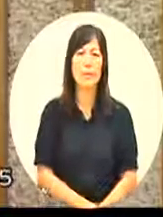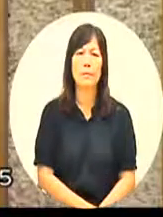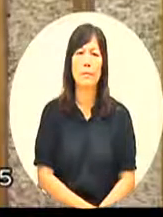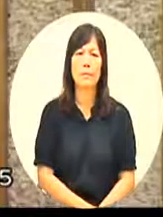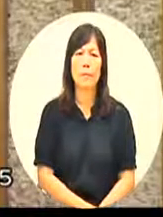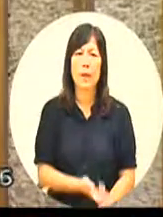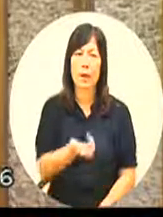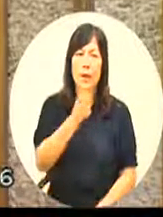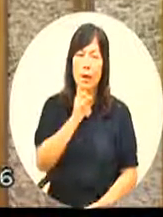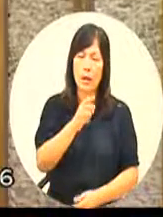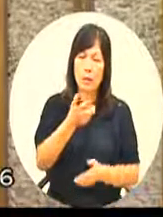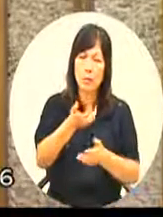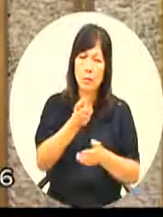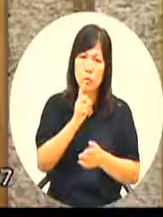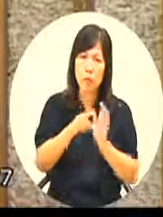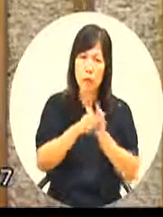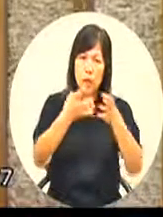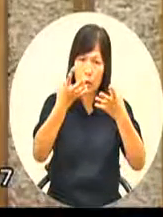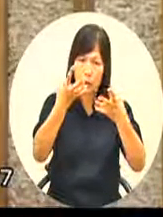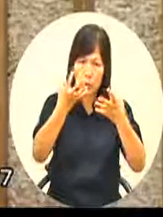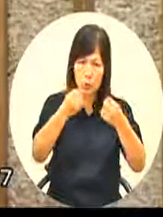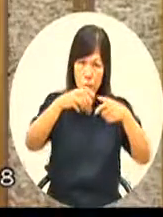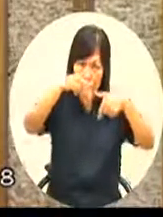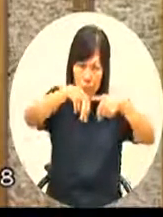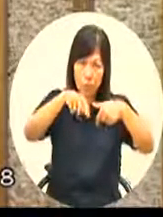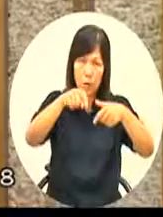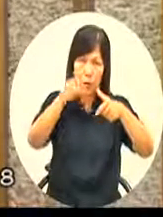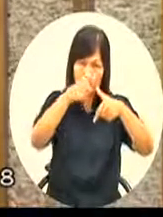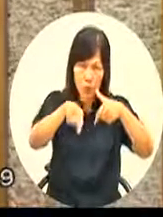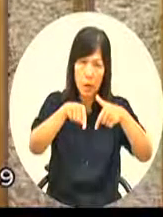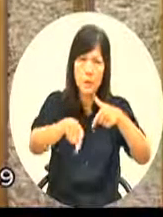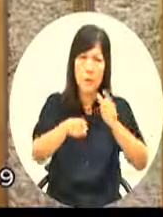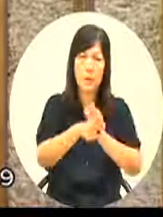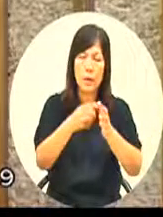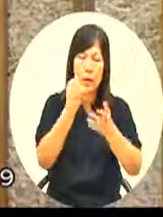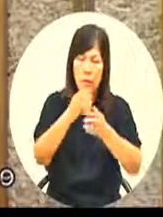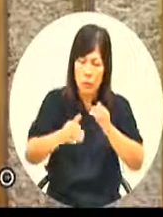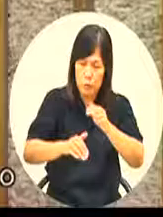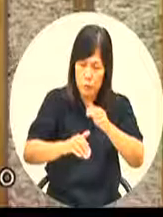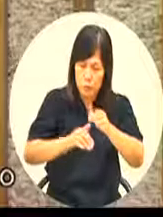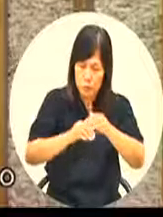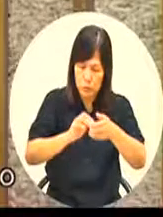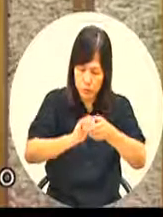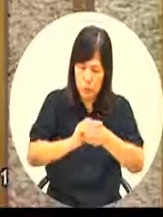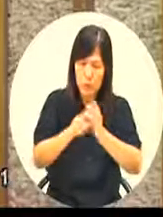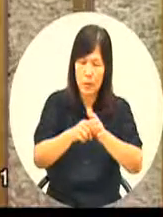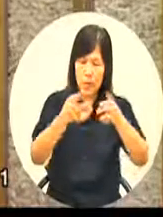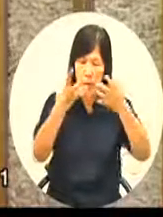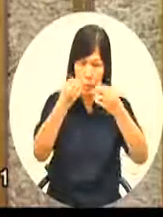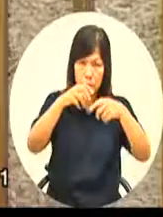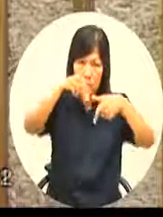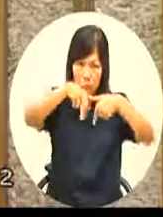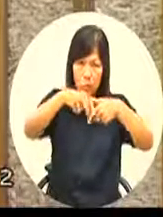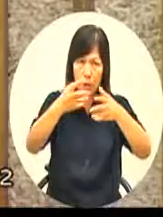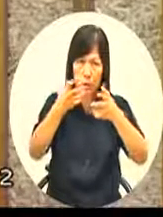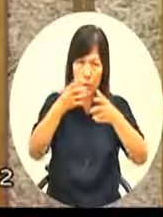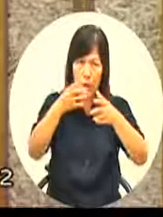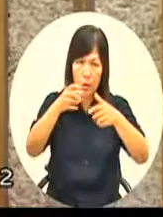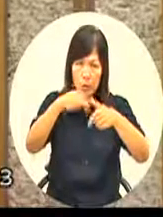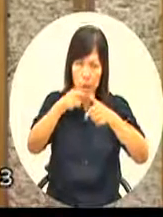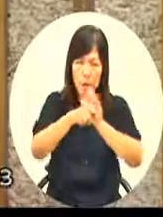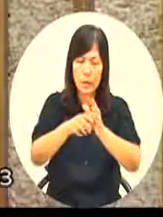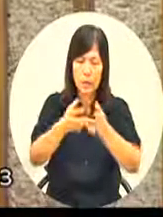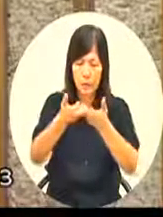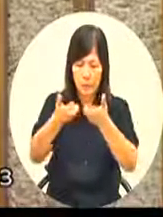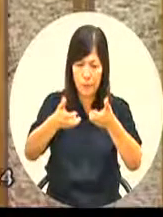刚议员也有提到这个数位化的部分，事实上在落实数位化以后， 未来也会有分组付费，那